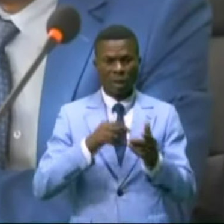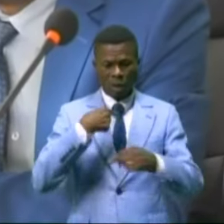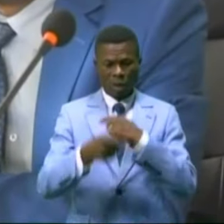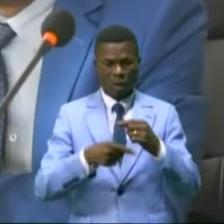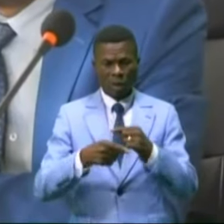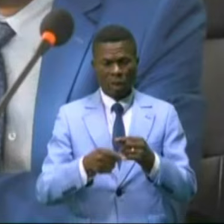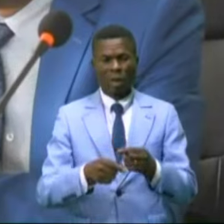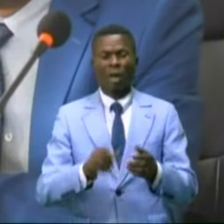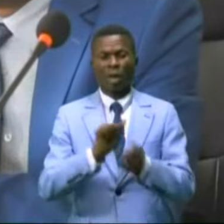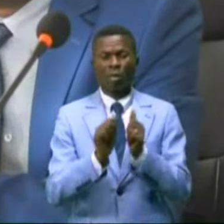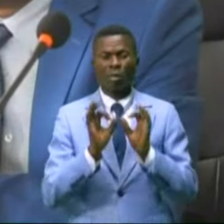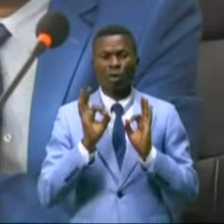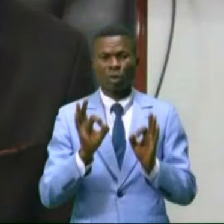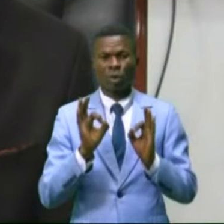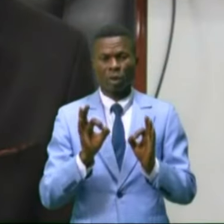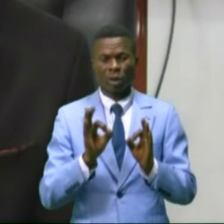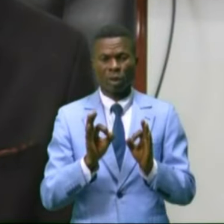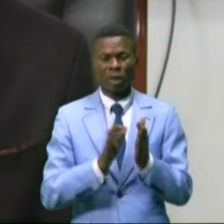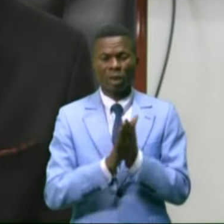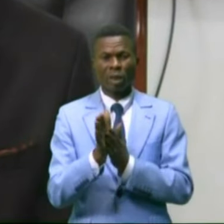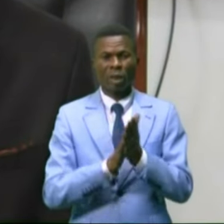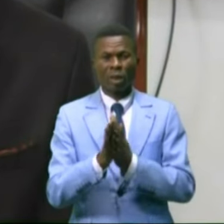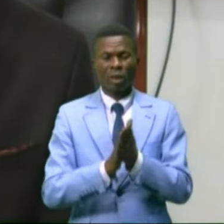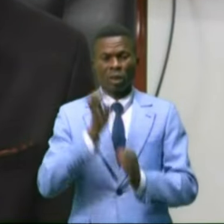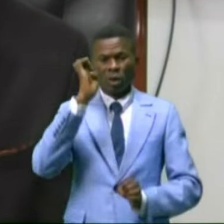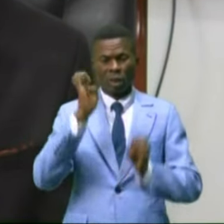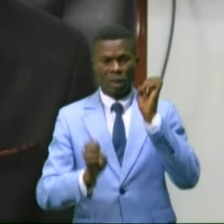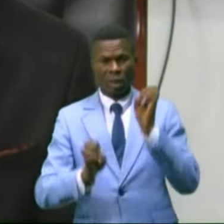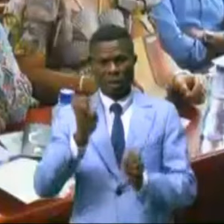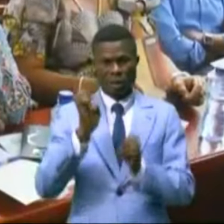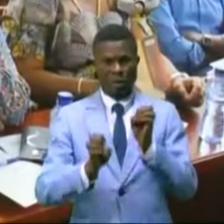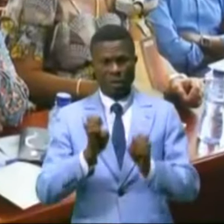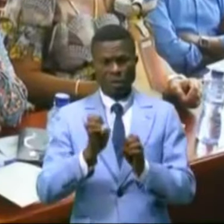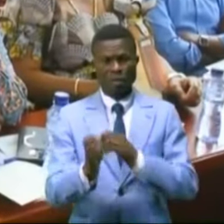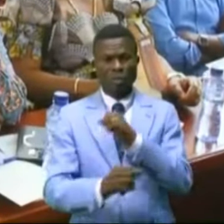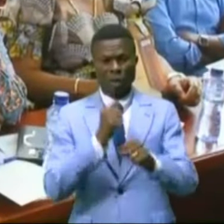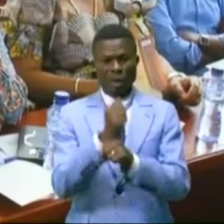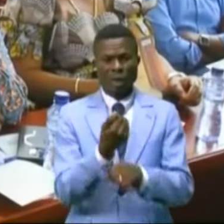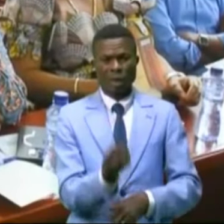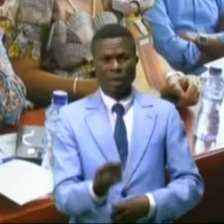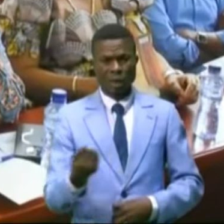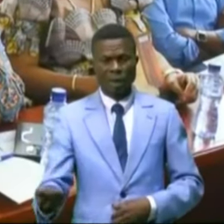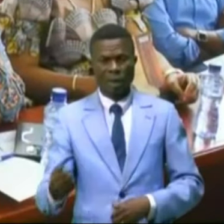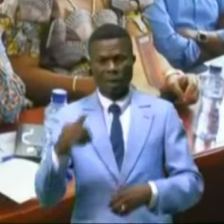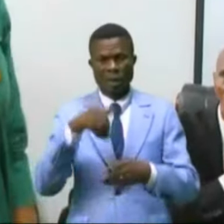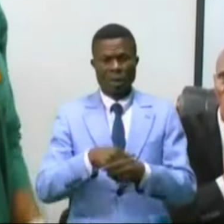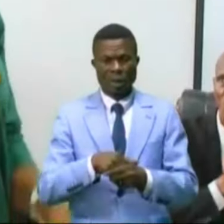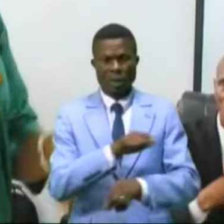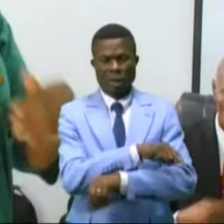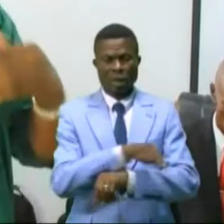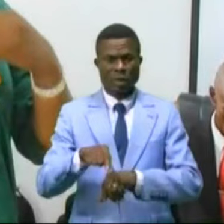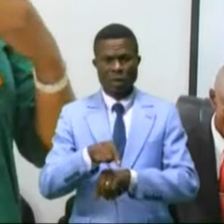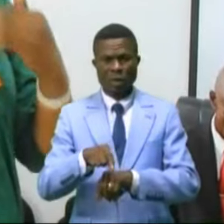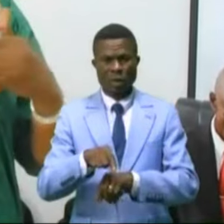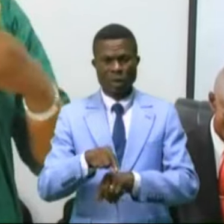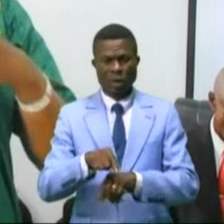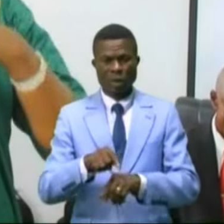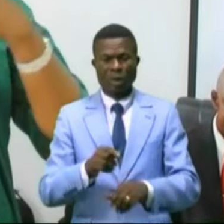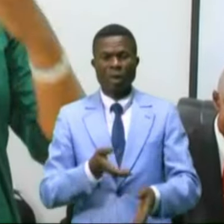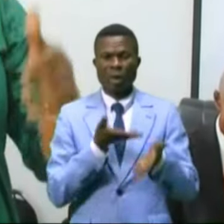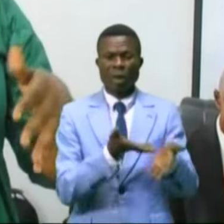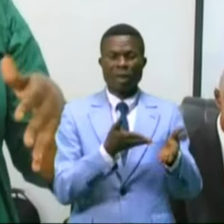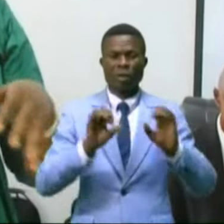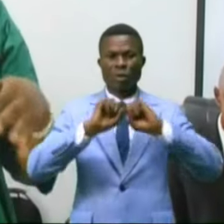cette nouvelle thématique concernant l'évaluation de l'âge de l'enfant au sein de la Direction des interventions